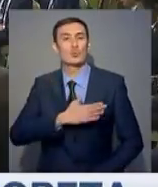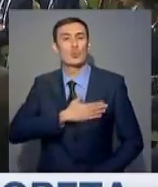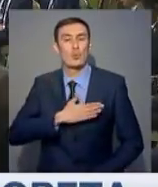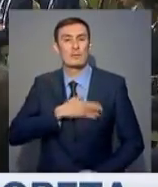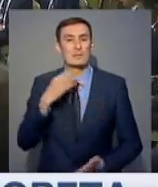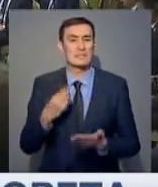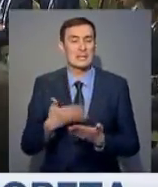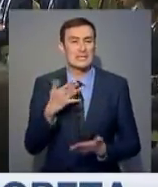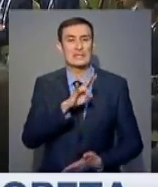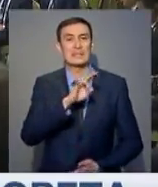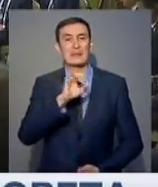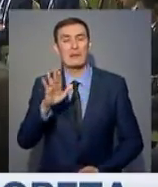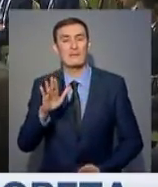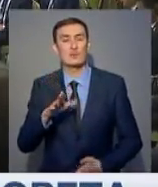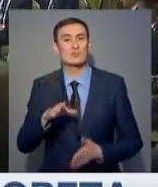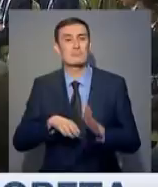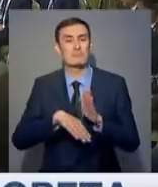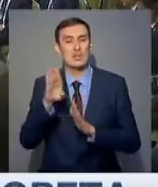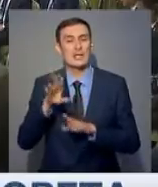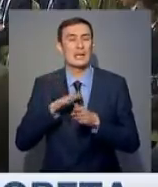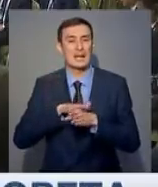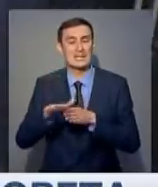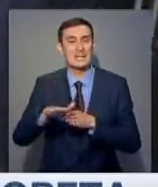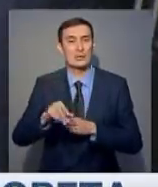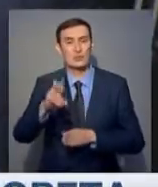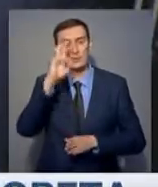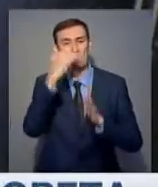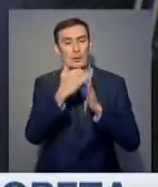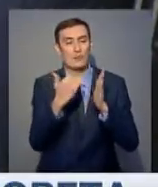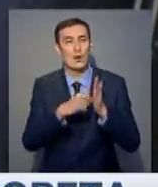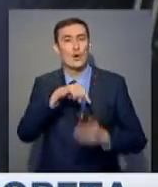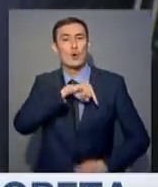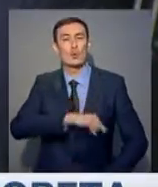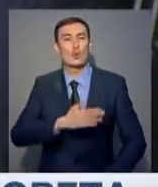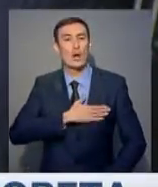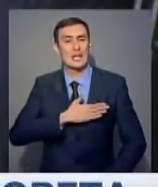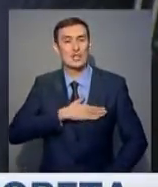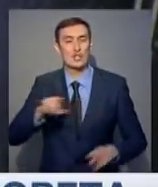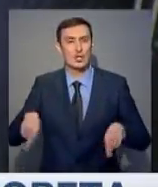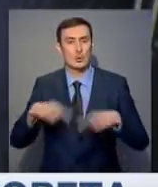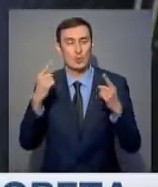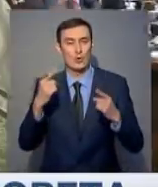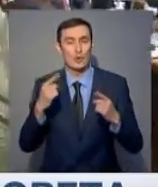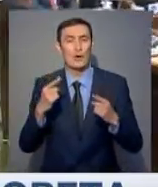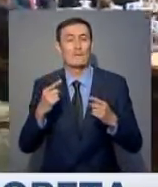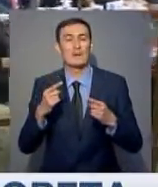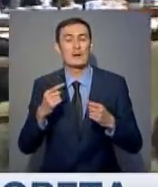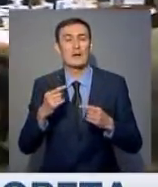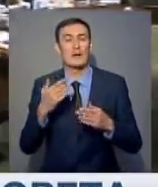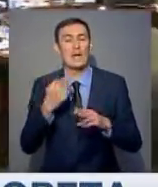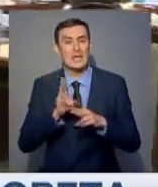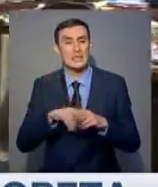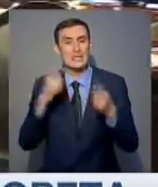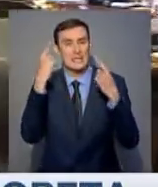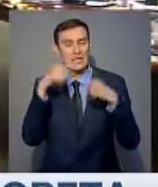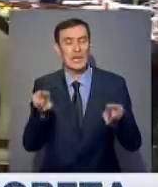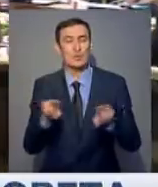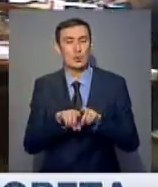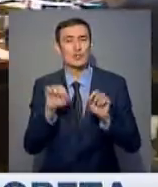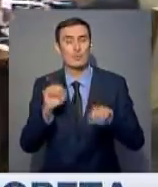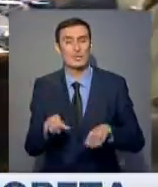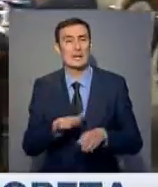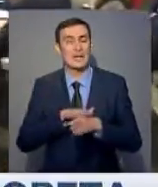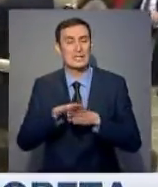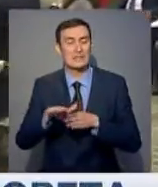отметил успешную элиза цию государственной программы рухани жира в тюркском мире и и идеи тоже можно реализовать